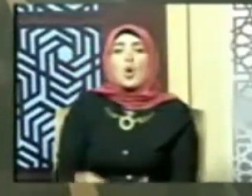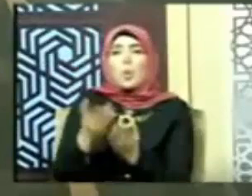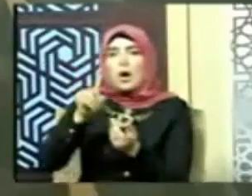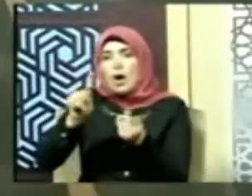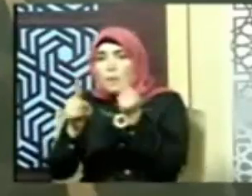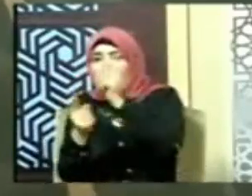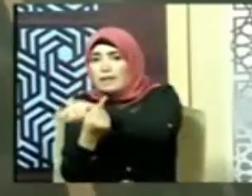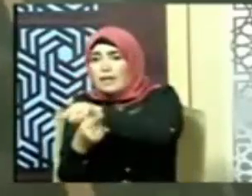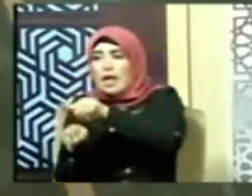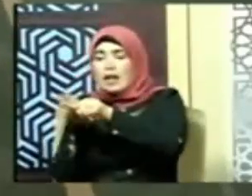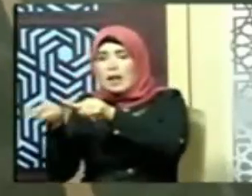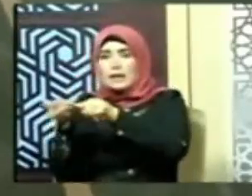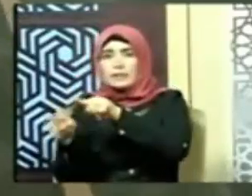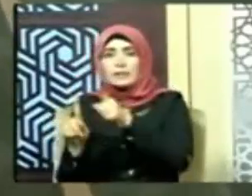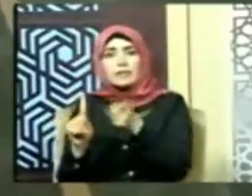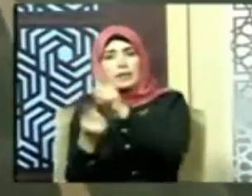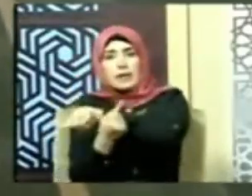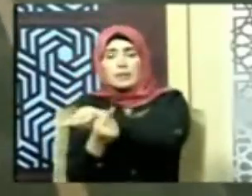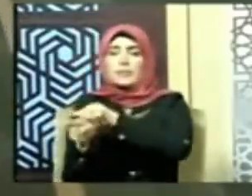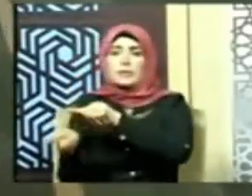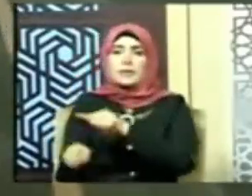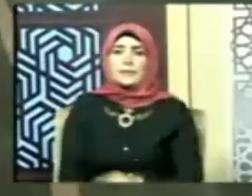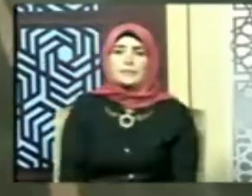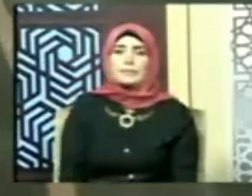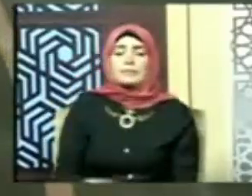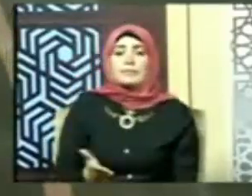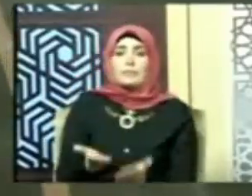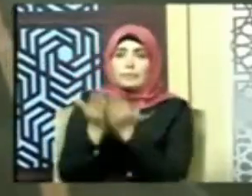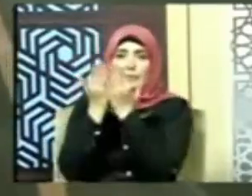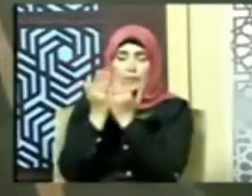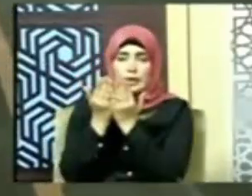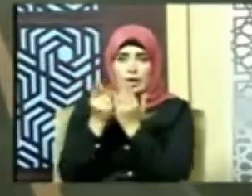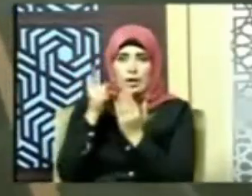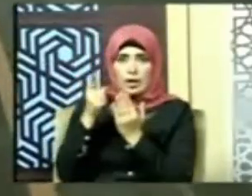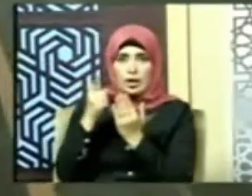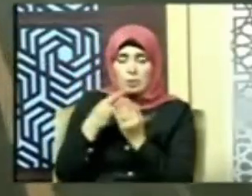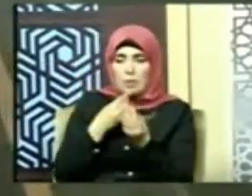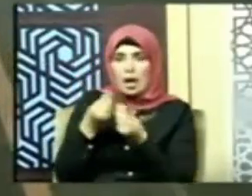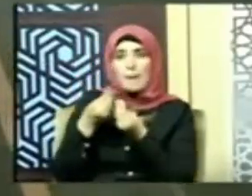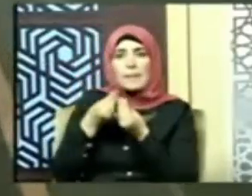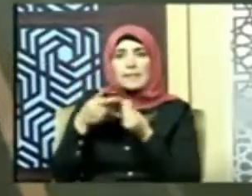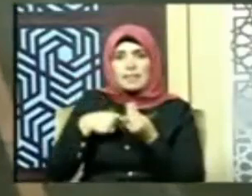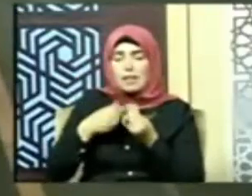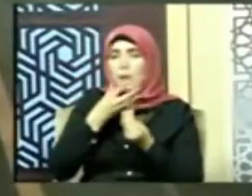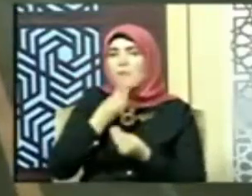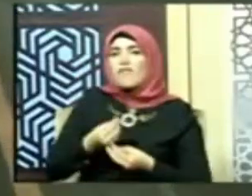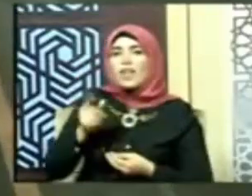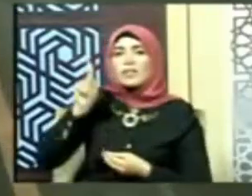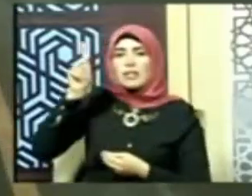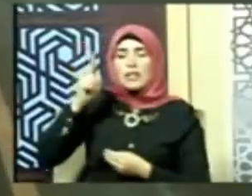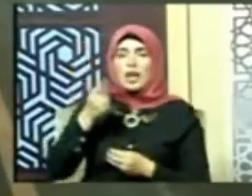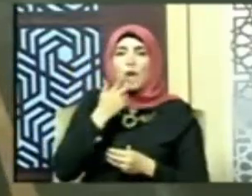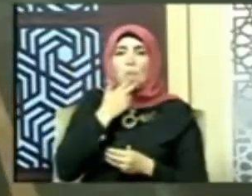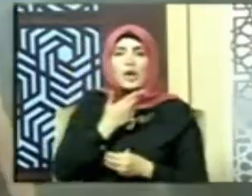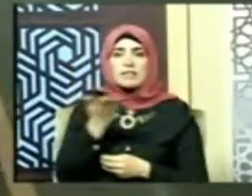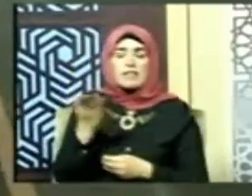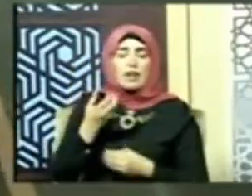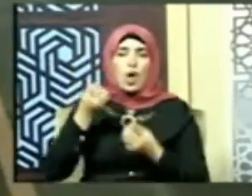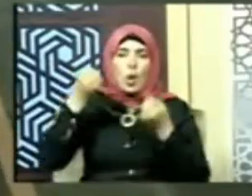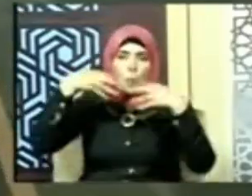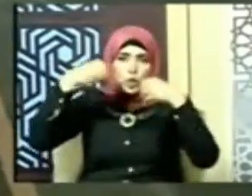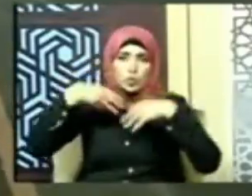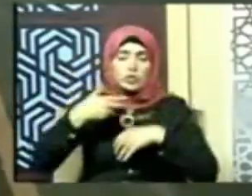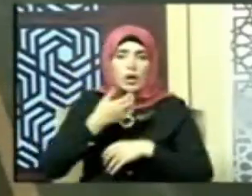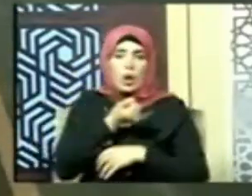واجعل العاقبة عليه لا له. اللهم عاملنا بفضلك وإحسانك وكرمك